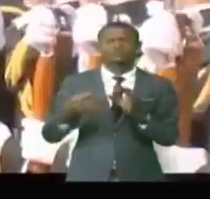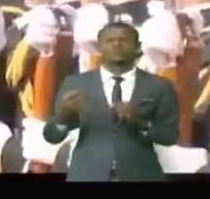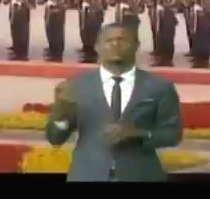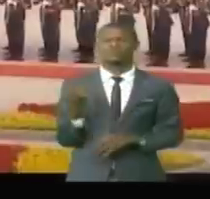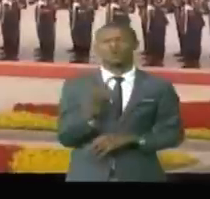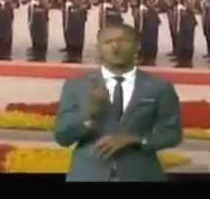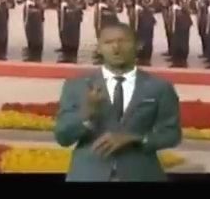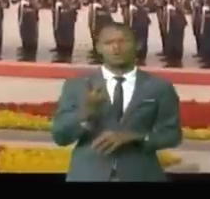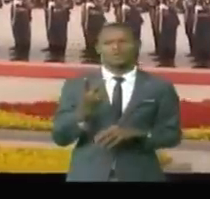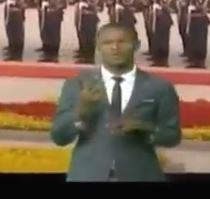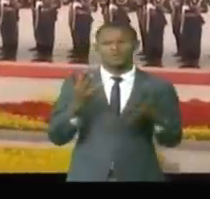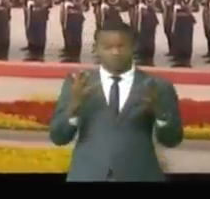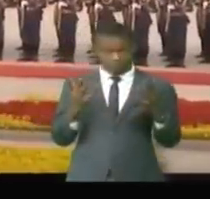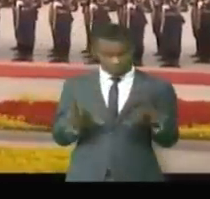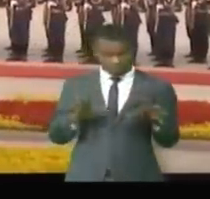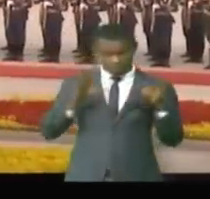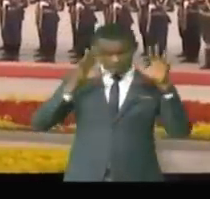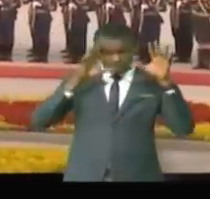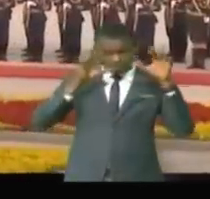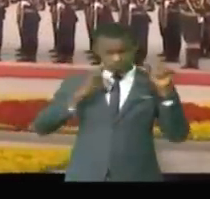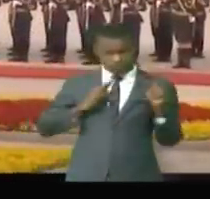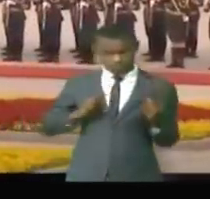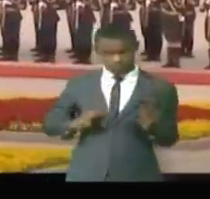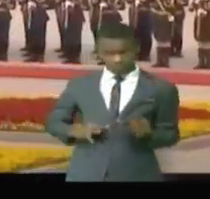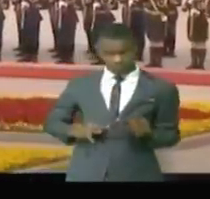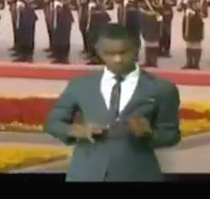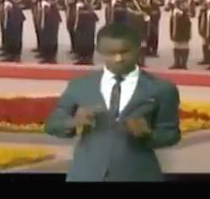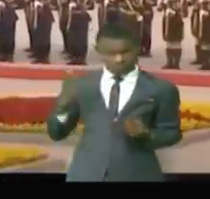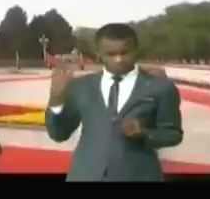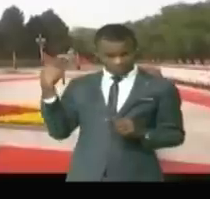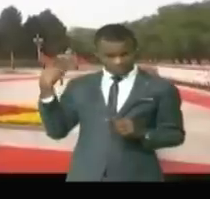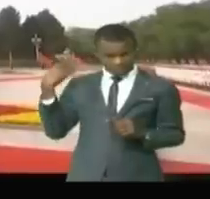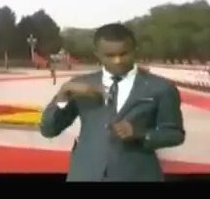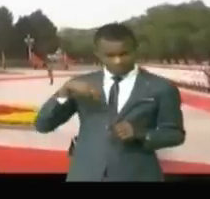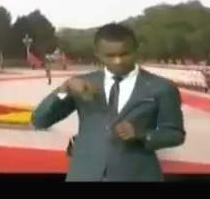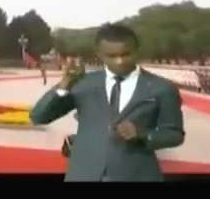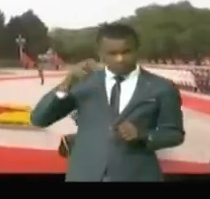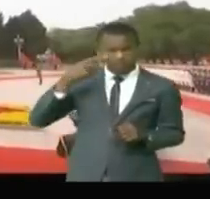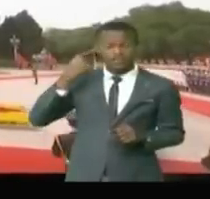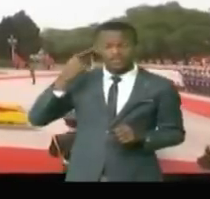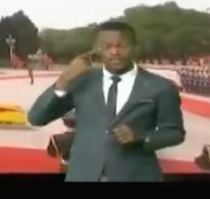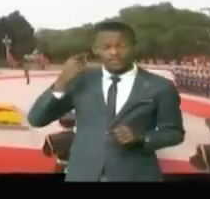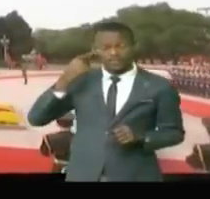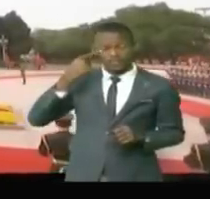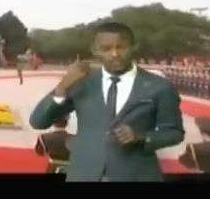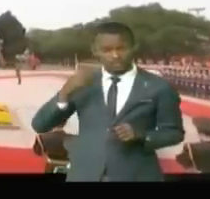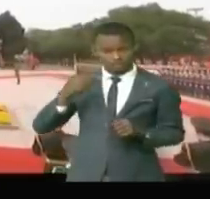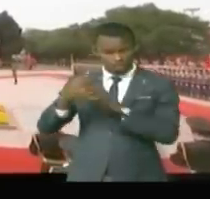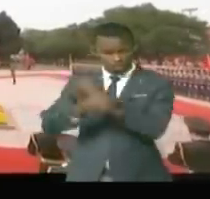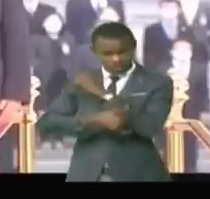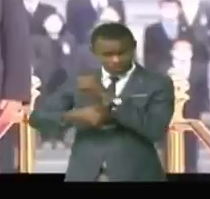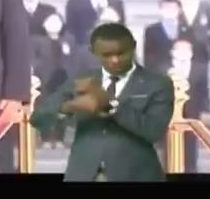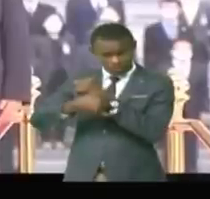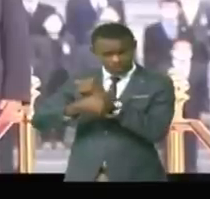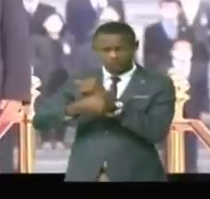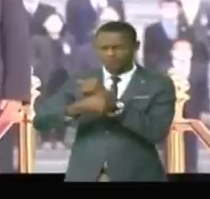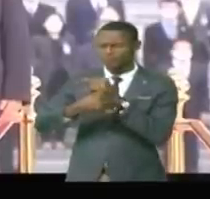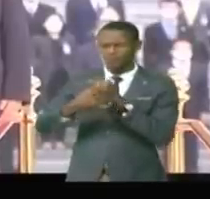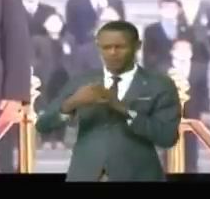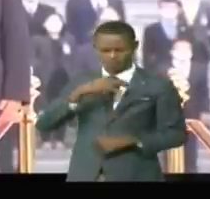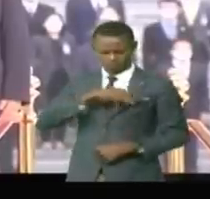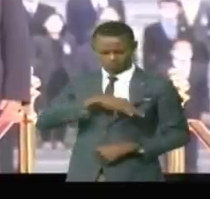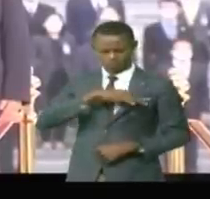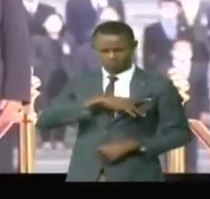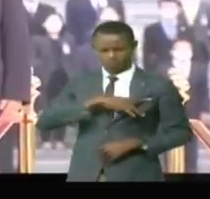Félix Antoine Tshisekedi Tshilombo en Chine, visite qui a permis de raffermir davantage les